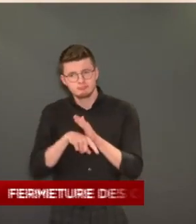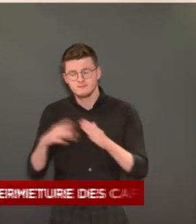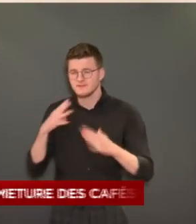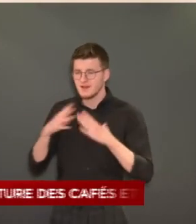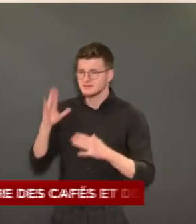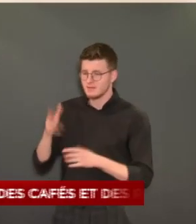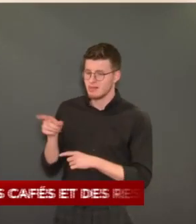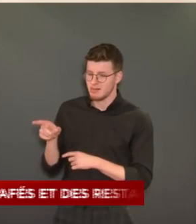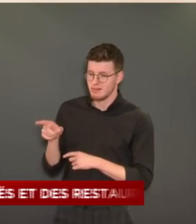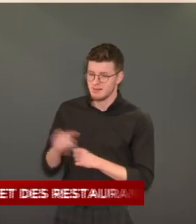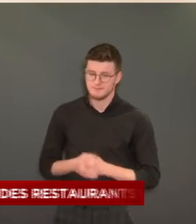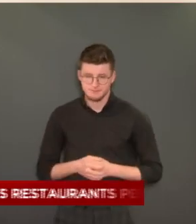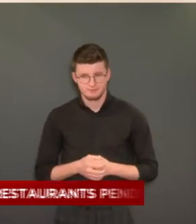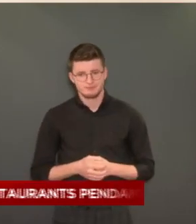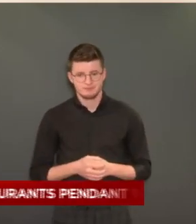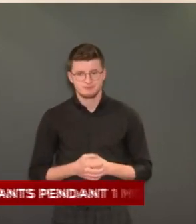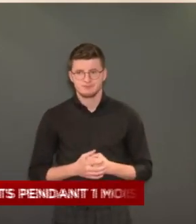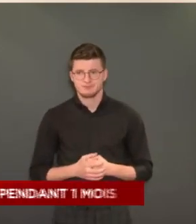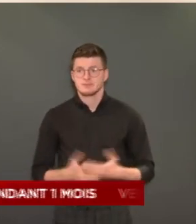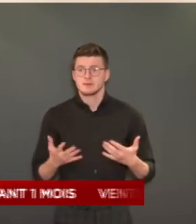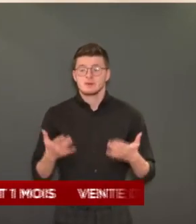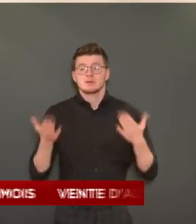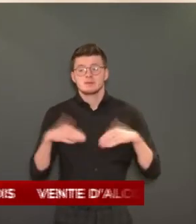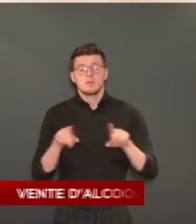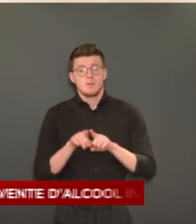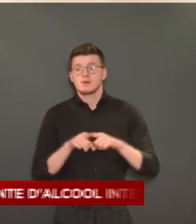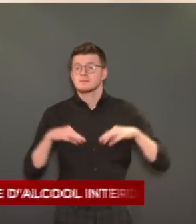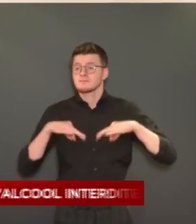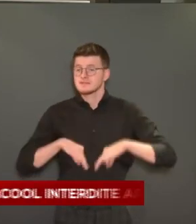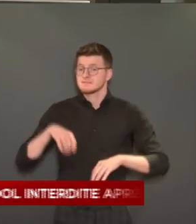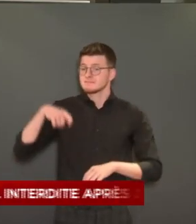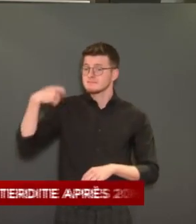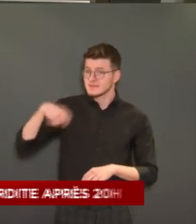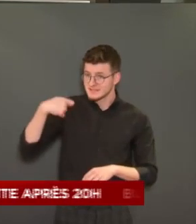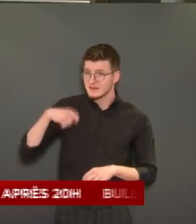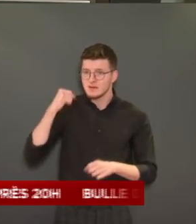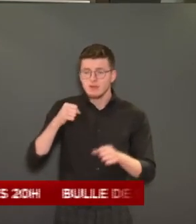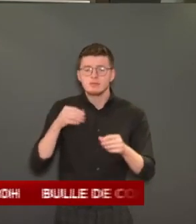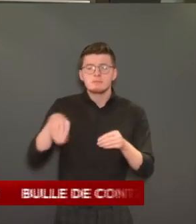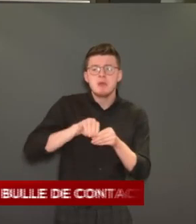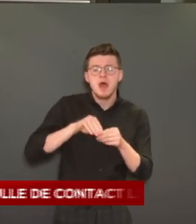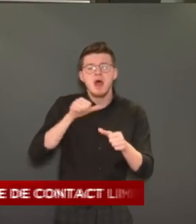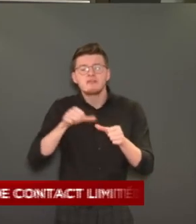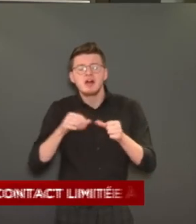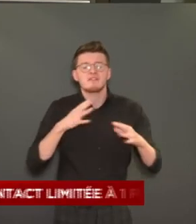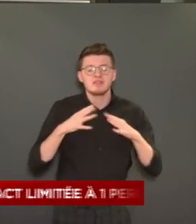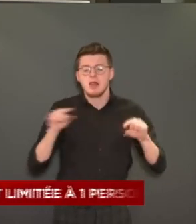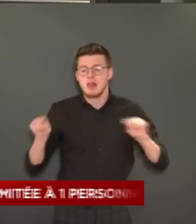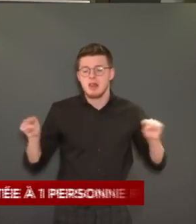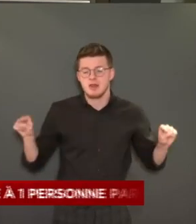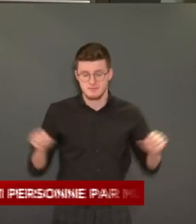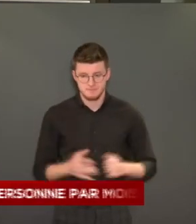prises. Et ensuite, ce sont les ministres présidents qui prendront la parole.